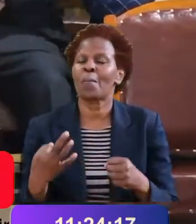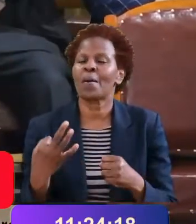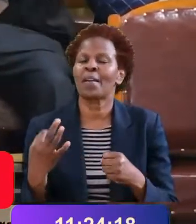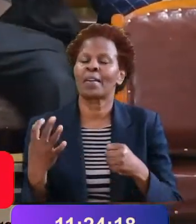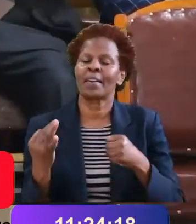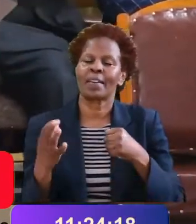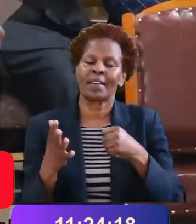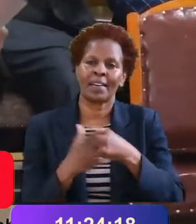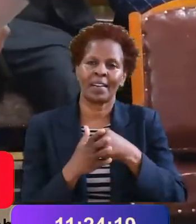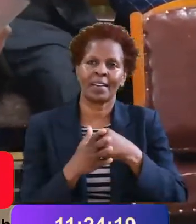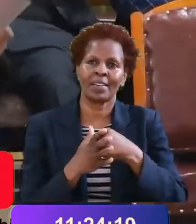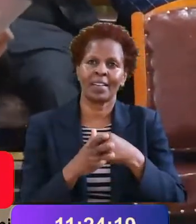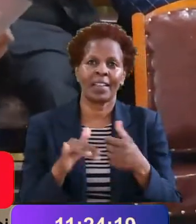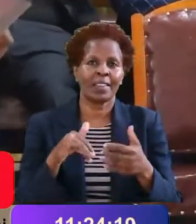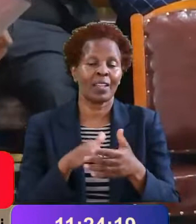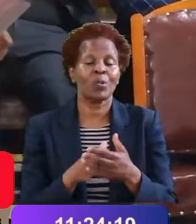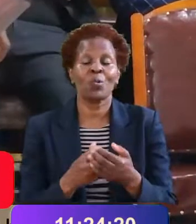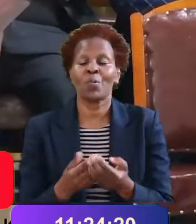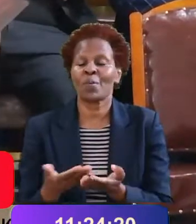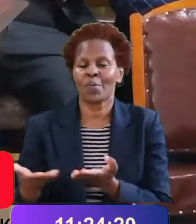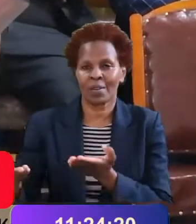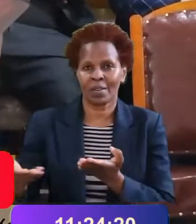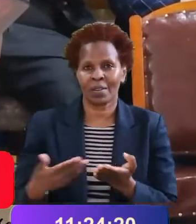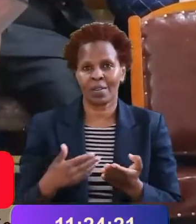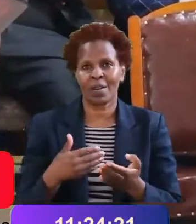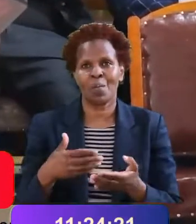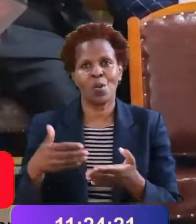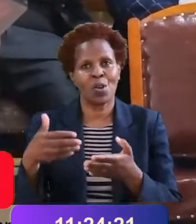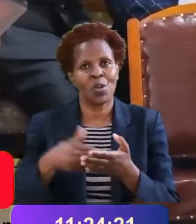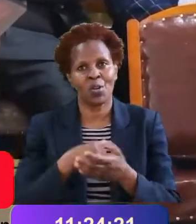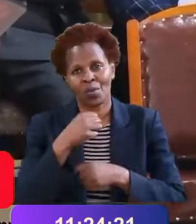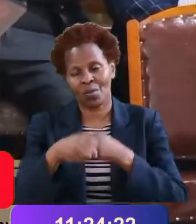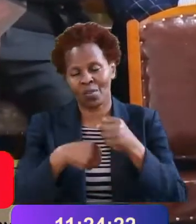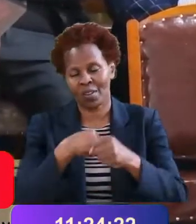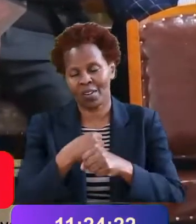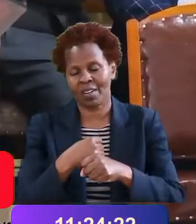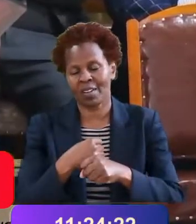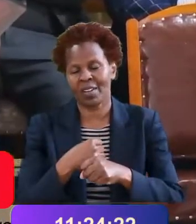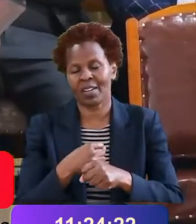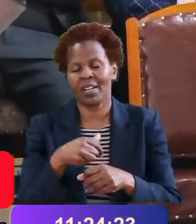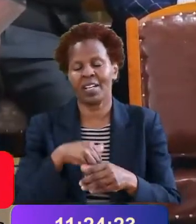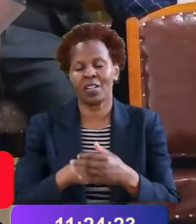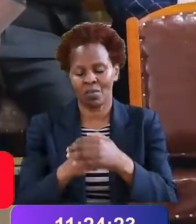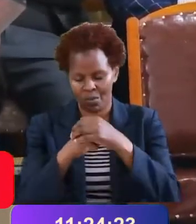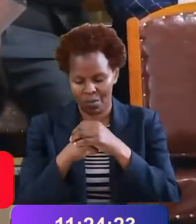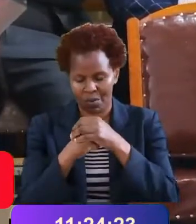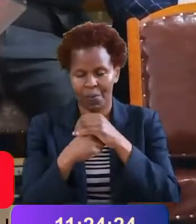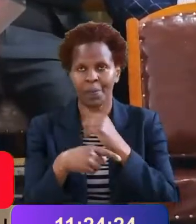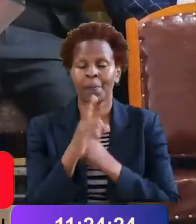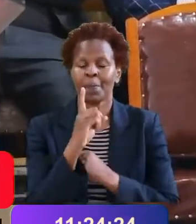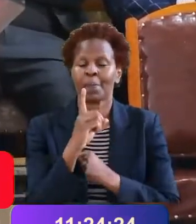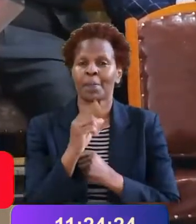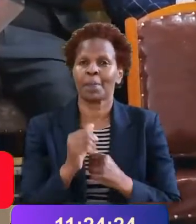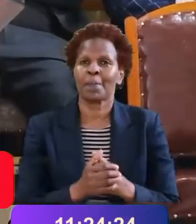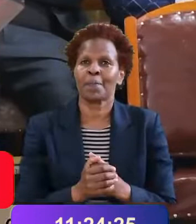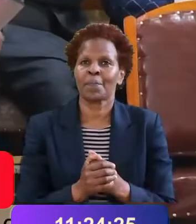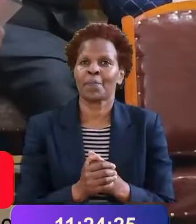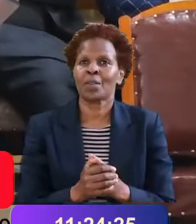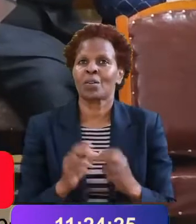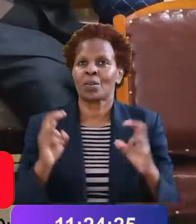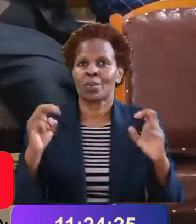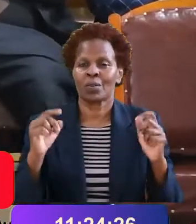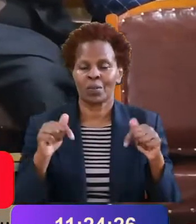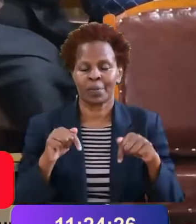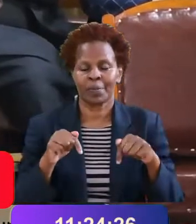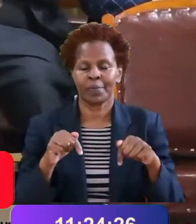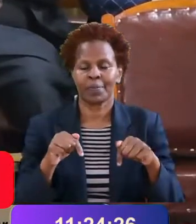tukaweza kukaribisha mwaka mpya katika hali ya kuabudu Mungu. Mada yetu ya siku ya